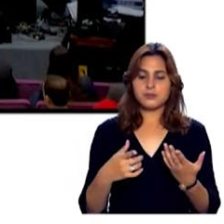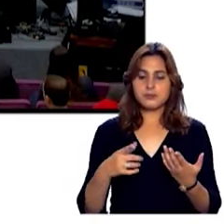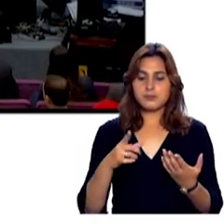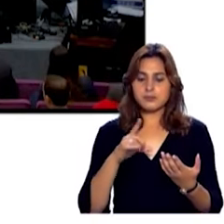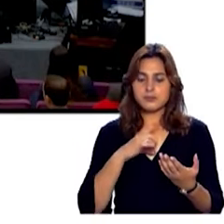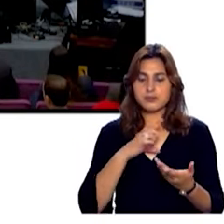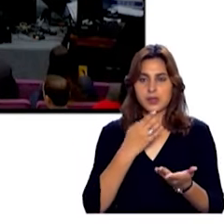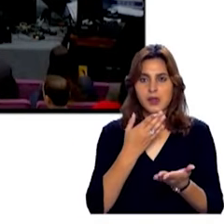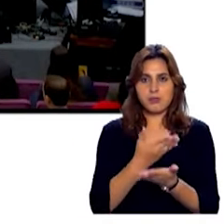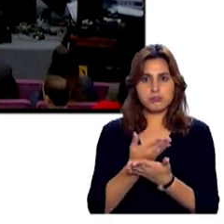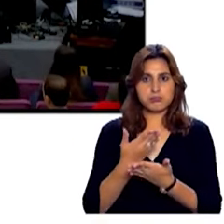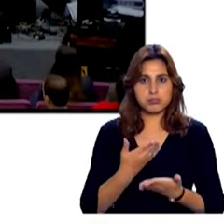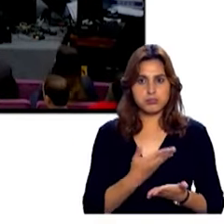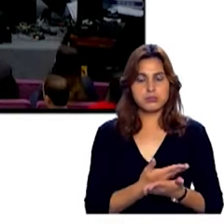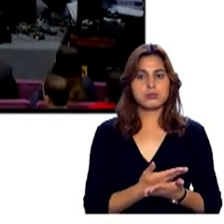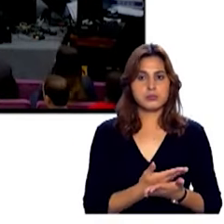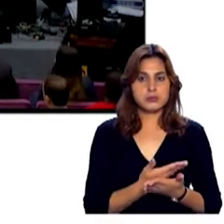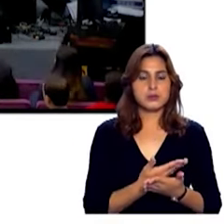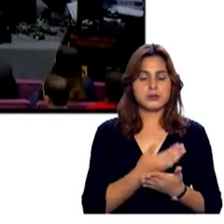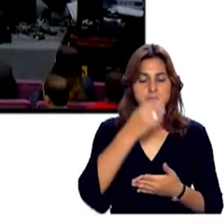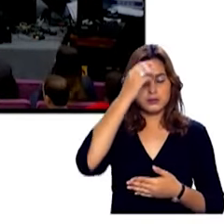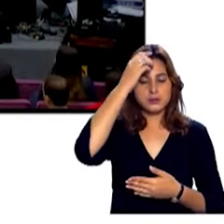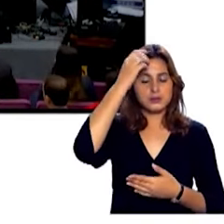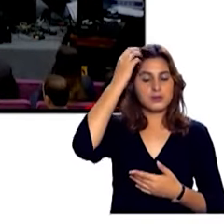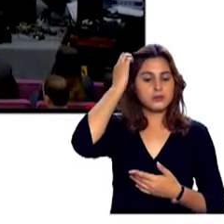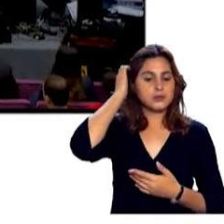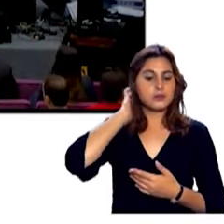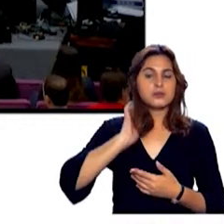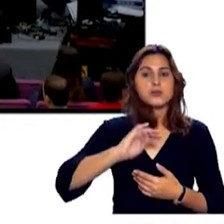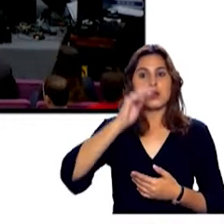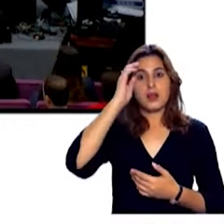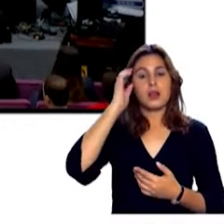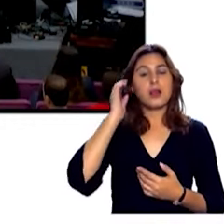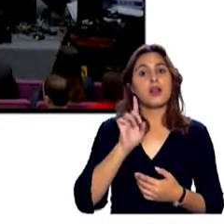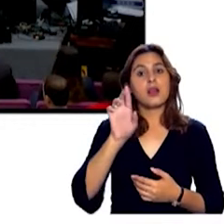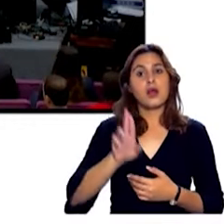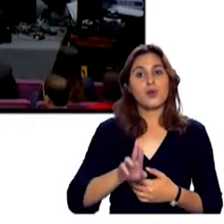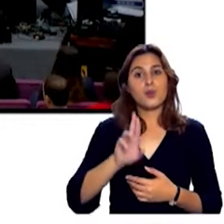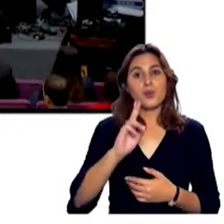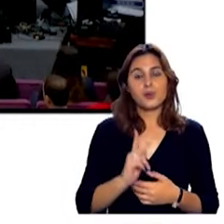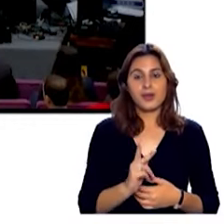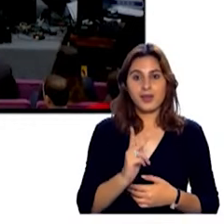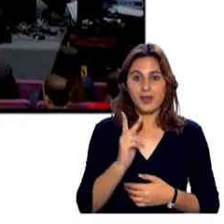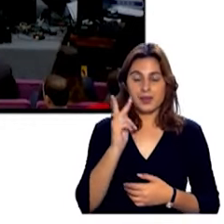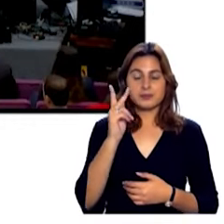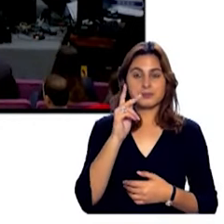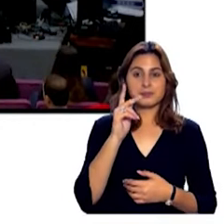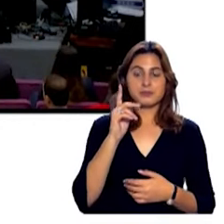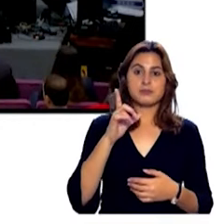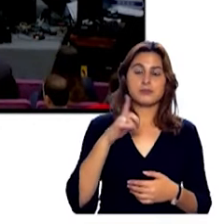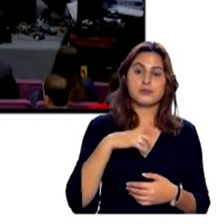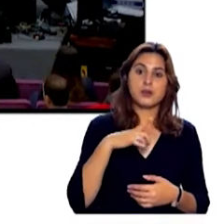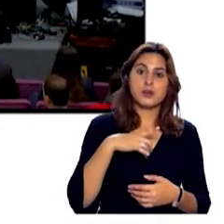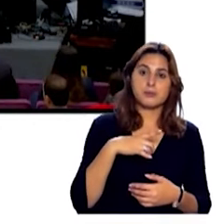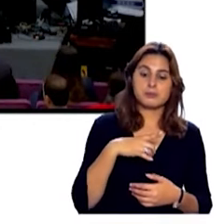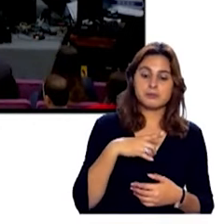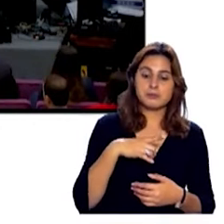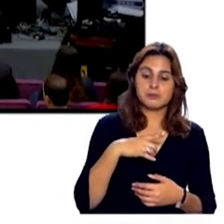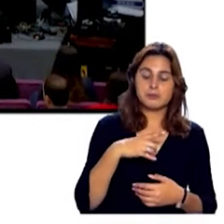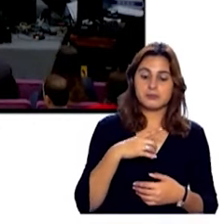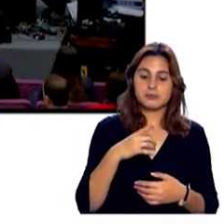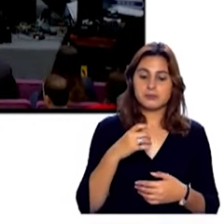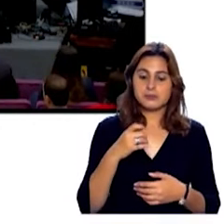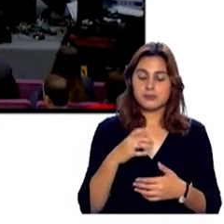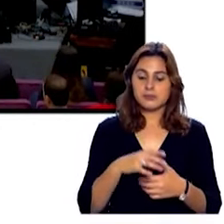sull del del regno unito cio su un' autorizzazione discrezione del Giudice d'appello AD andare in cassazione perché